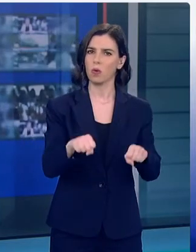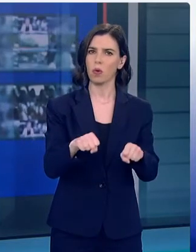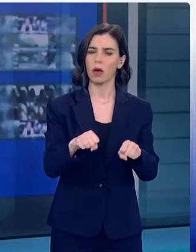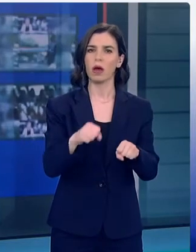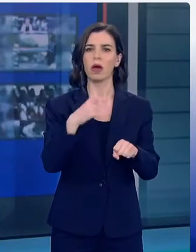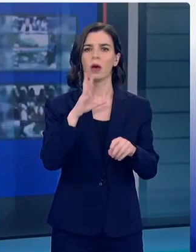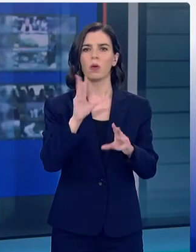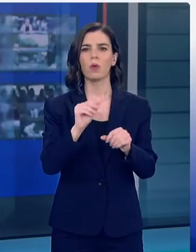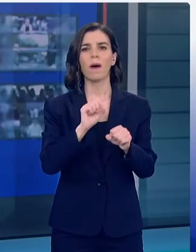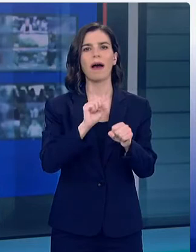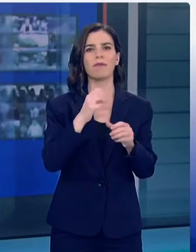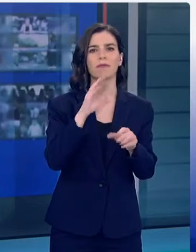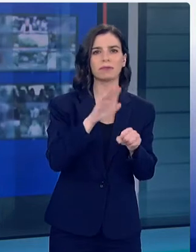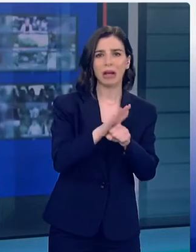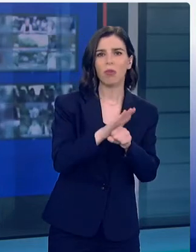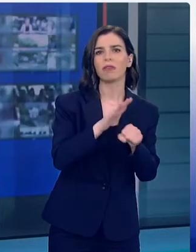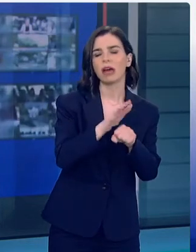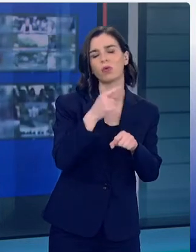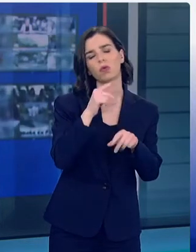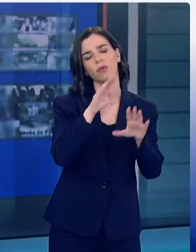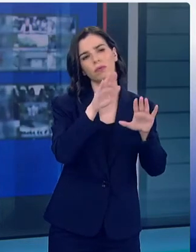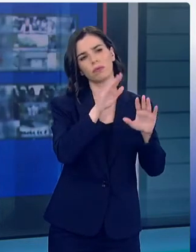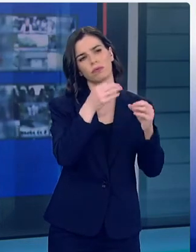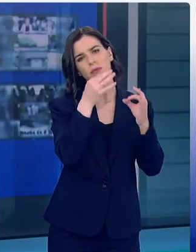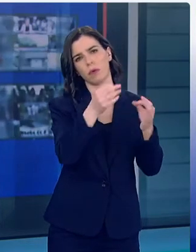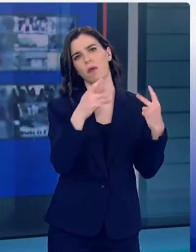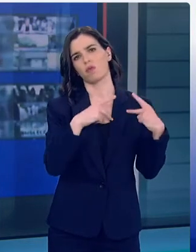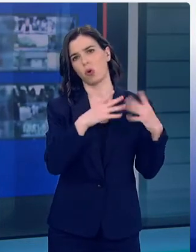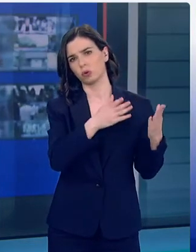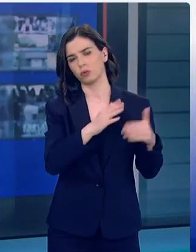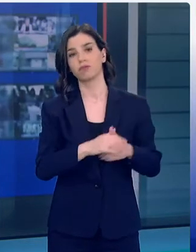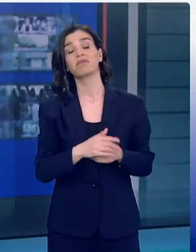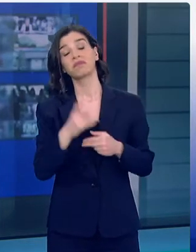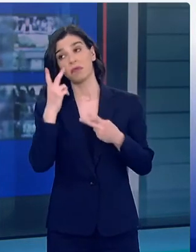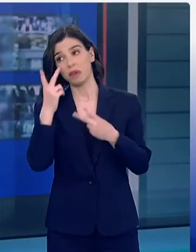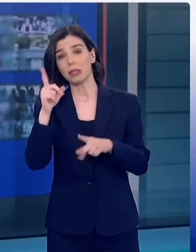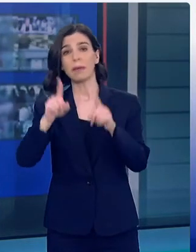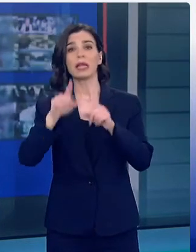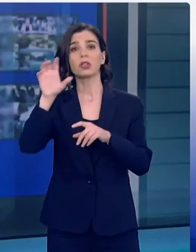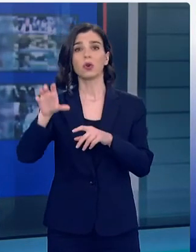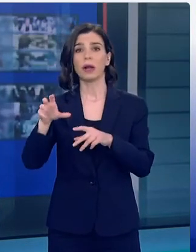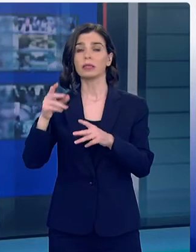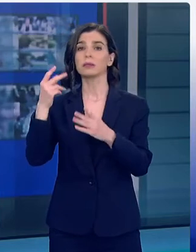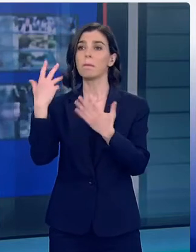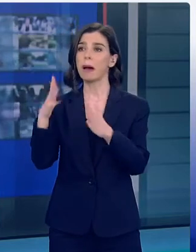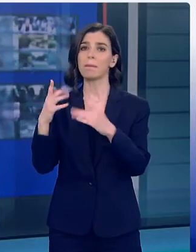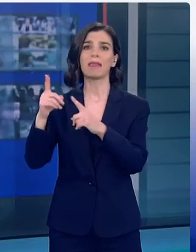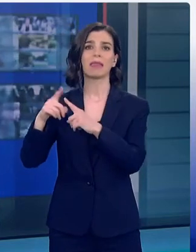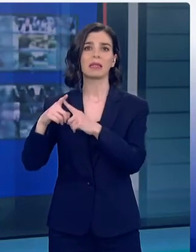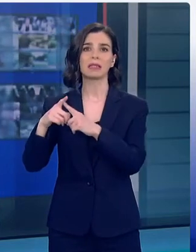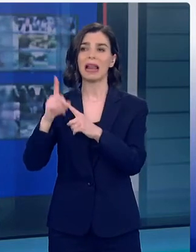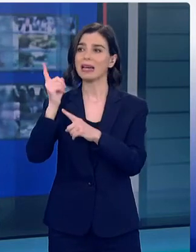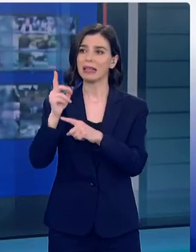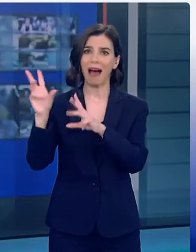Για την επάρκεια, ας μιλήσει ο Υπουργός. Εγώ να σας πω ότι όντως φαίνεται ότι κάποιες χώρες έχουν κάνει παραπάνω τεστ, αλλά δεν είναι πάντα με τα ίδια